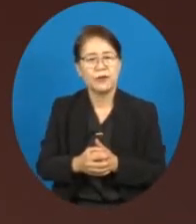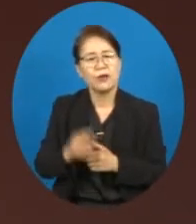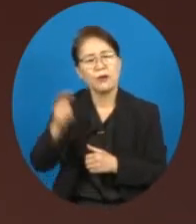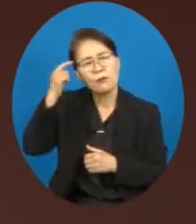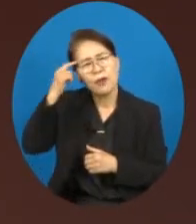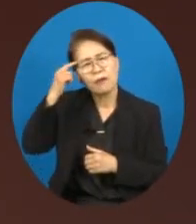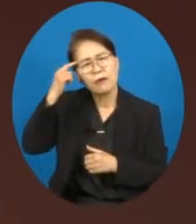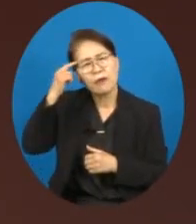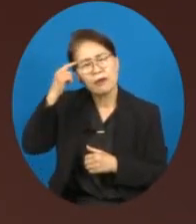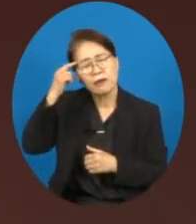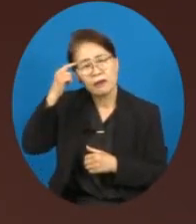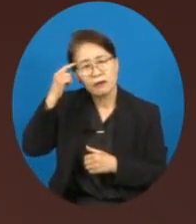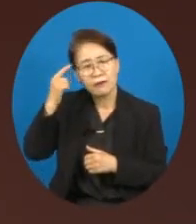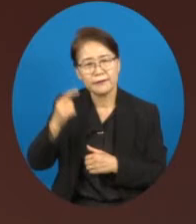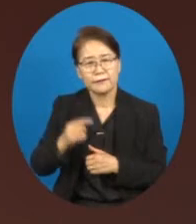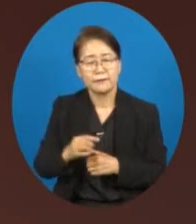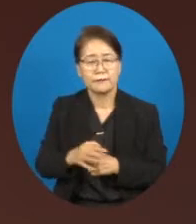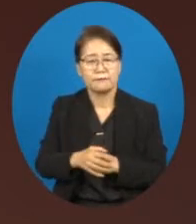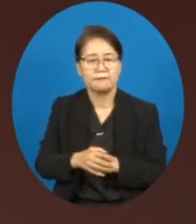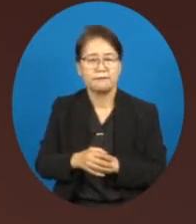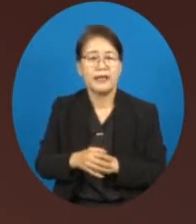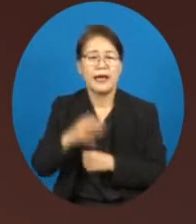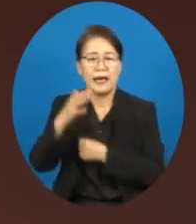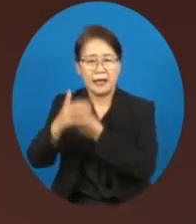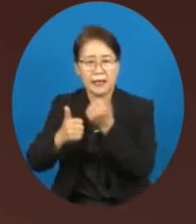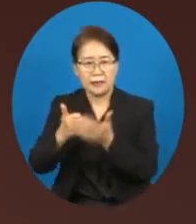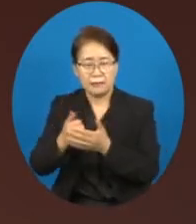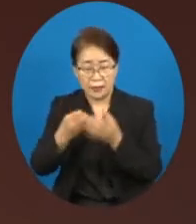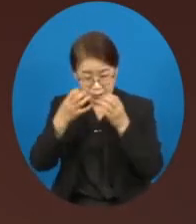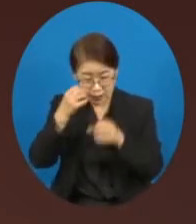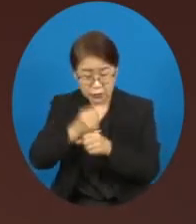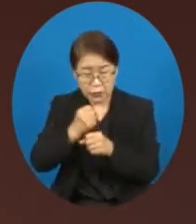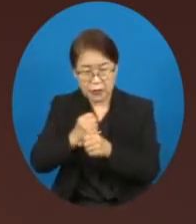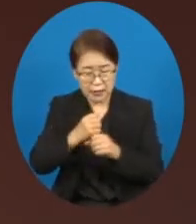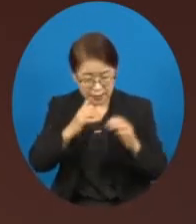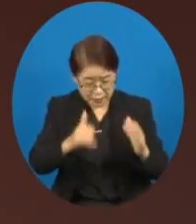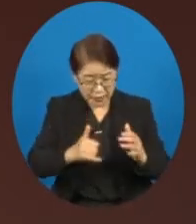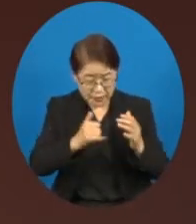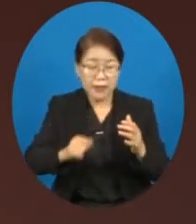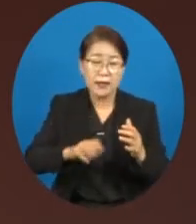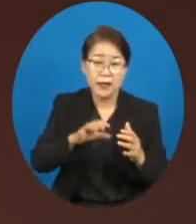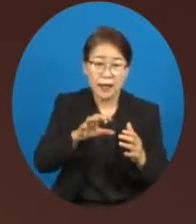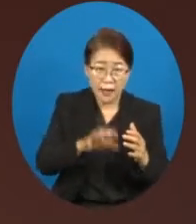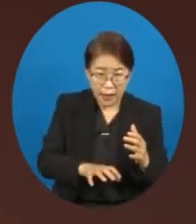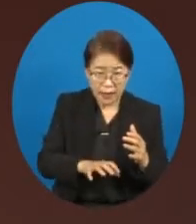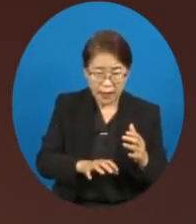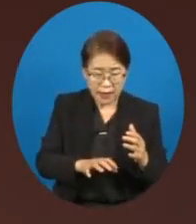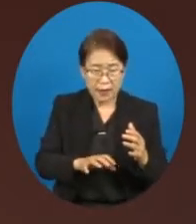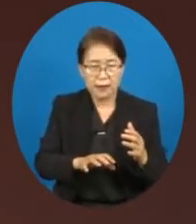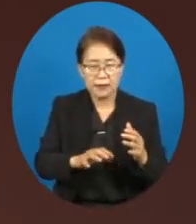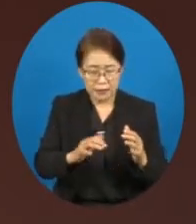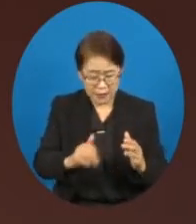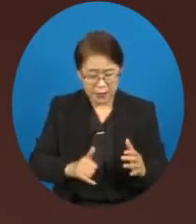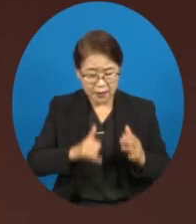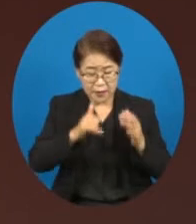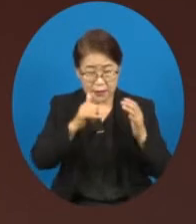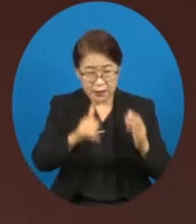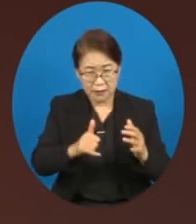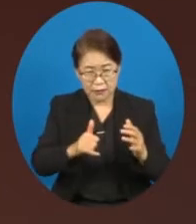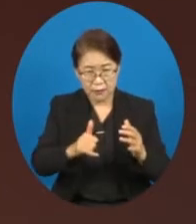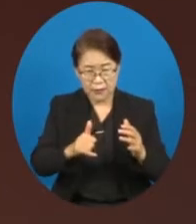지으셨어요? 그것은 하나님이 창조하신 이 세계를, 이 세상을 하나님의